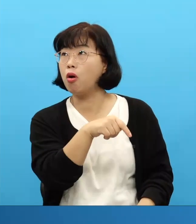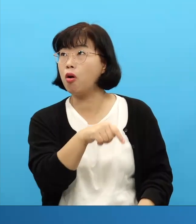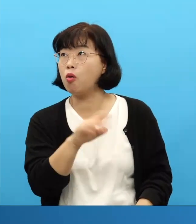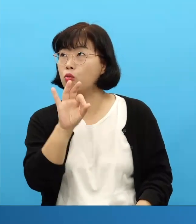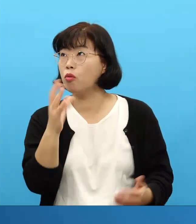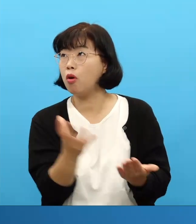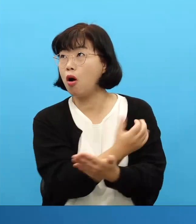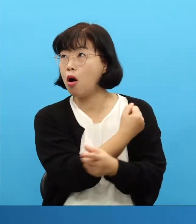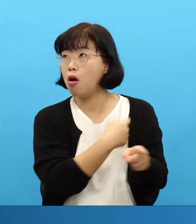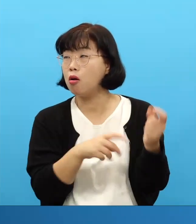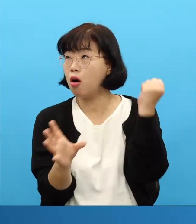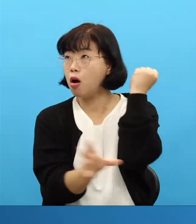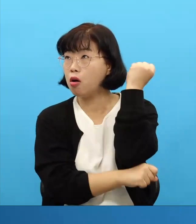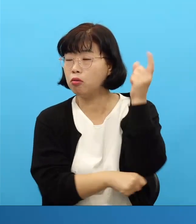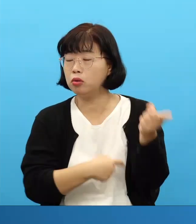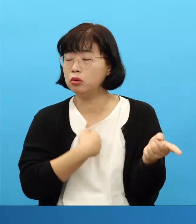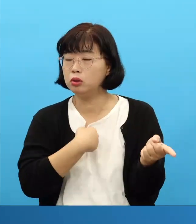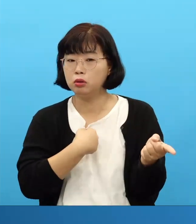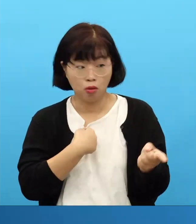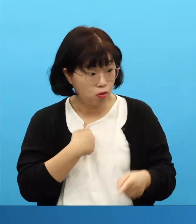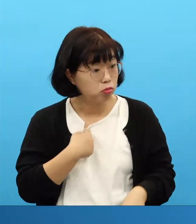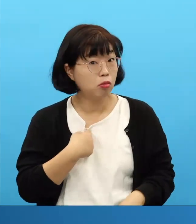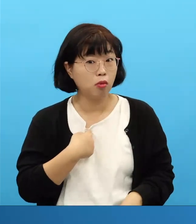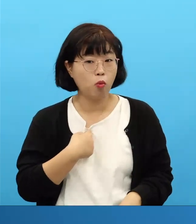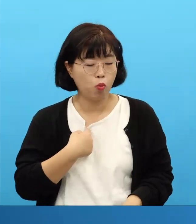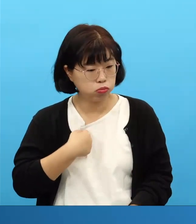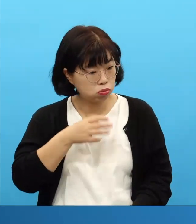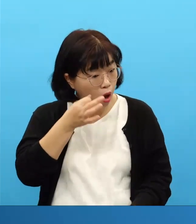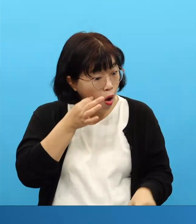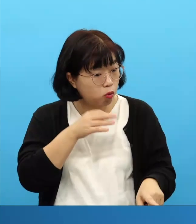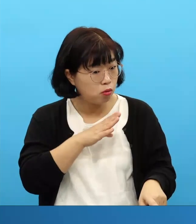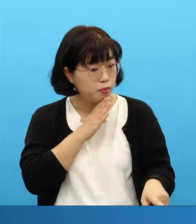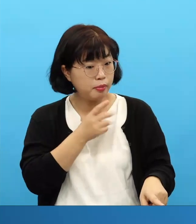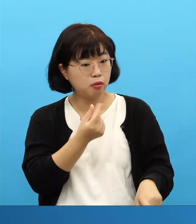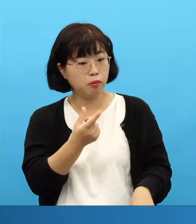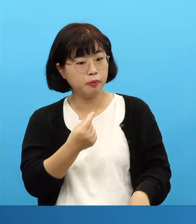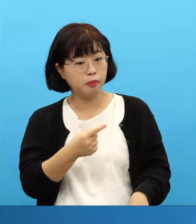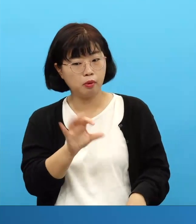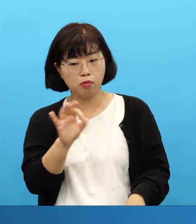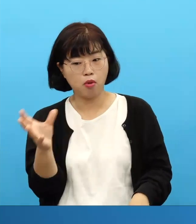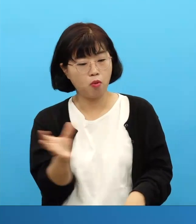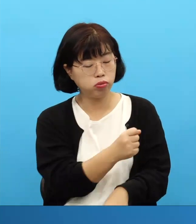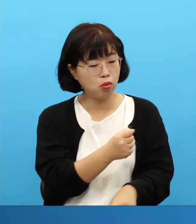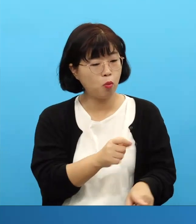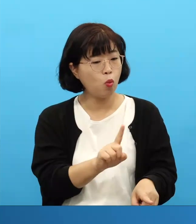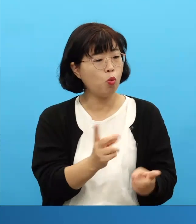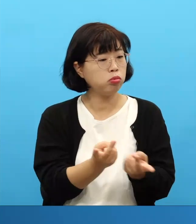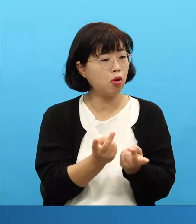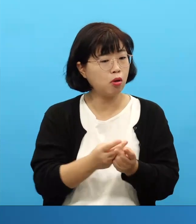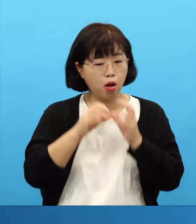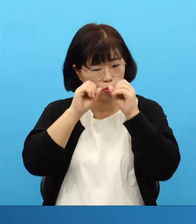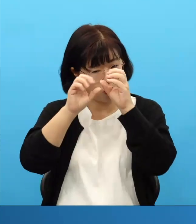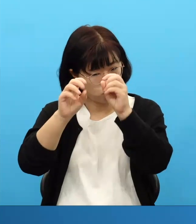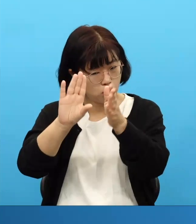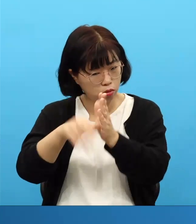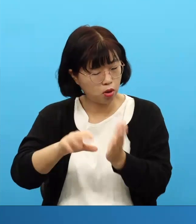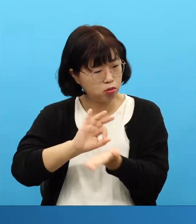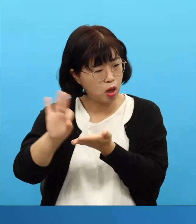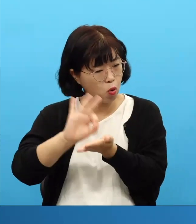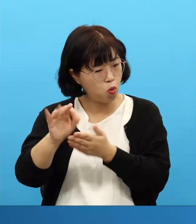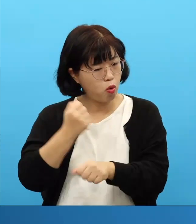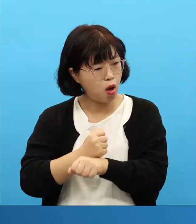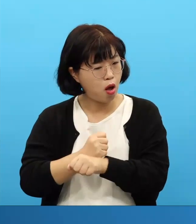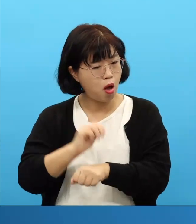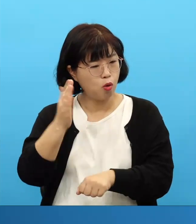so I called him and said, you can't take all this money. We have to use it for missions. 아니, 사람은 그 전도한테 써야지. 네가 다 가져가면 되지. And we have to use it for evangelism. You can't take all this money.